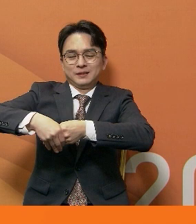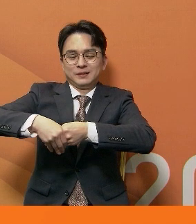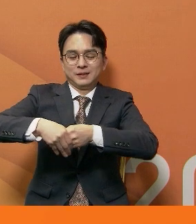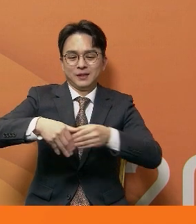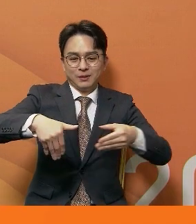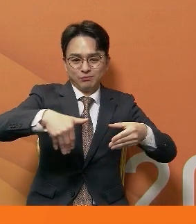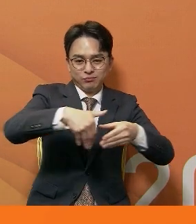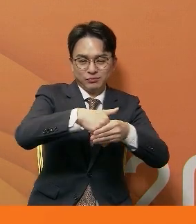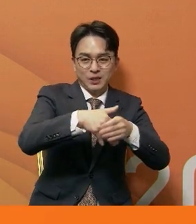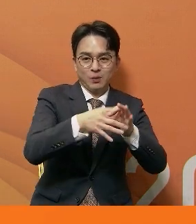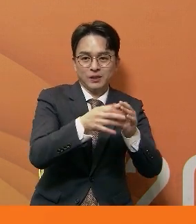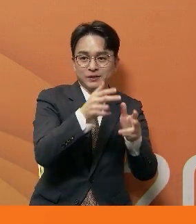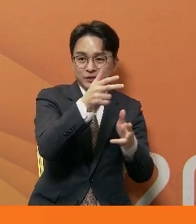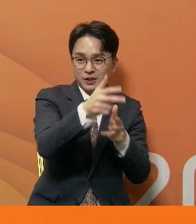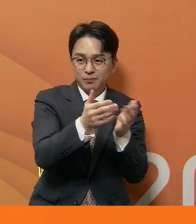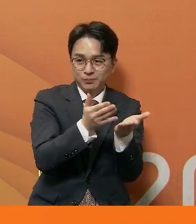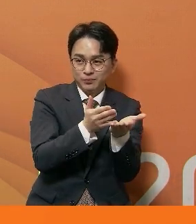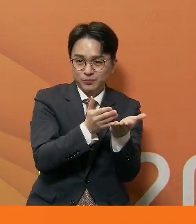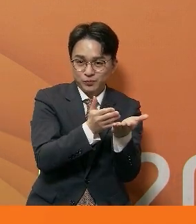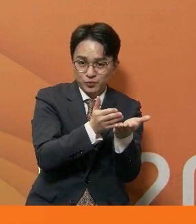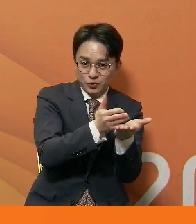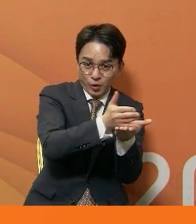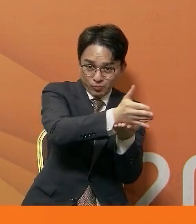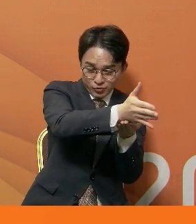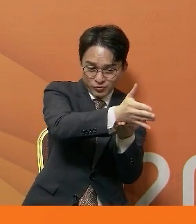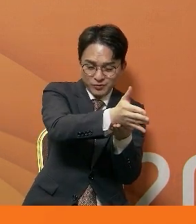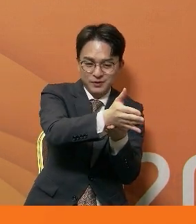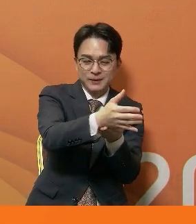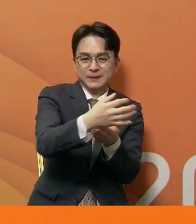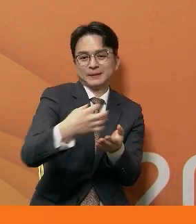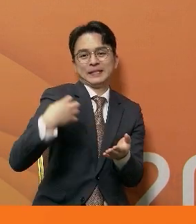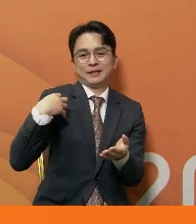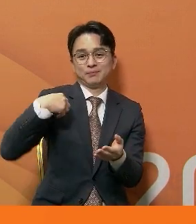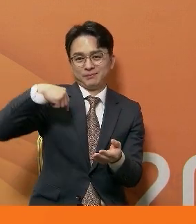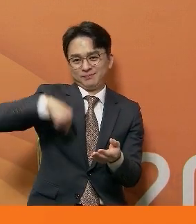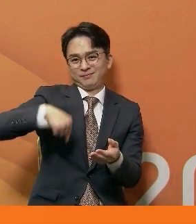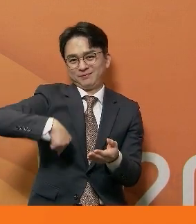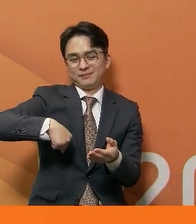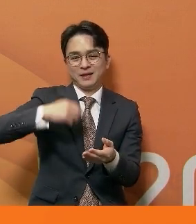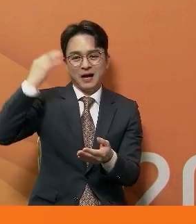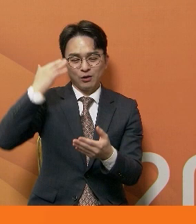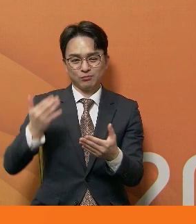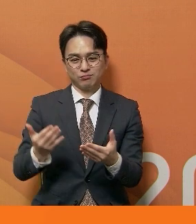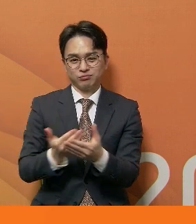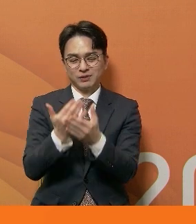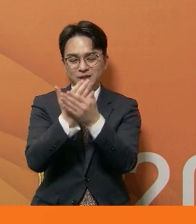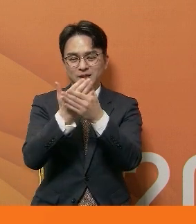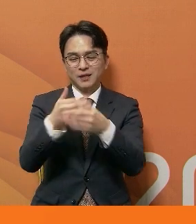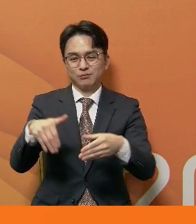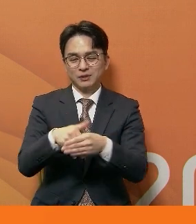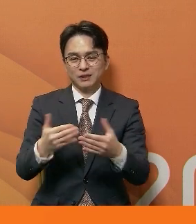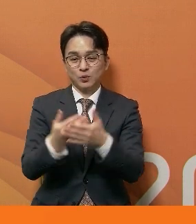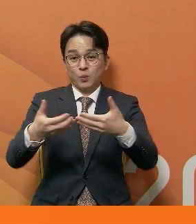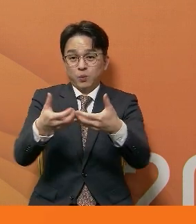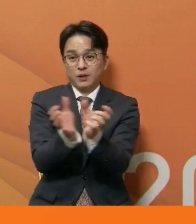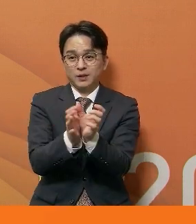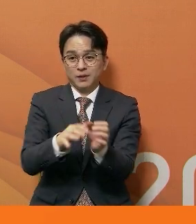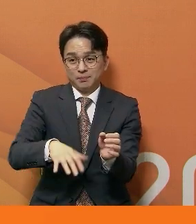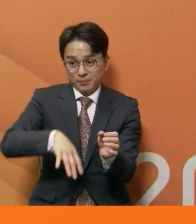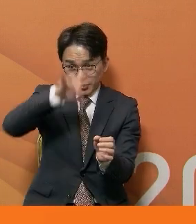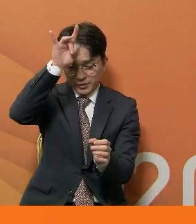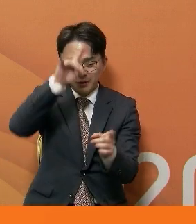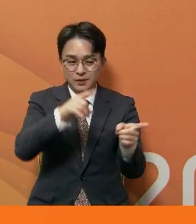산업의 전문성을 가지고 있는 우리 한국 컨텐츠진흥원이 콘텐츠 우수성을 평가를 하고요 그래서 그 결과를